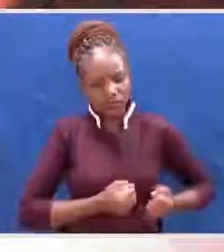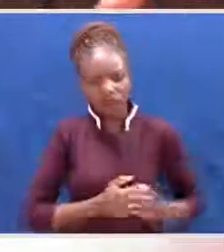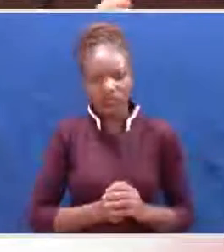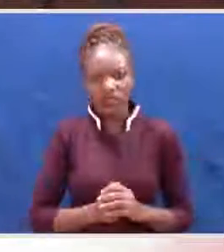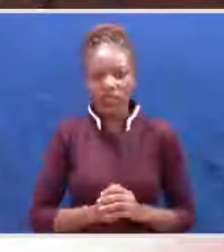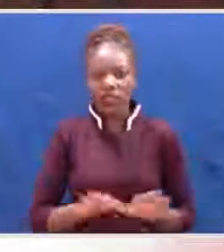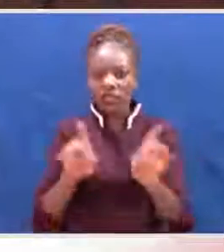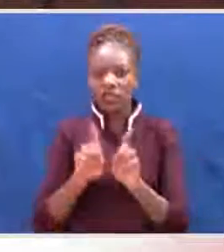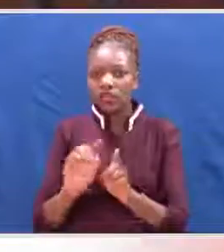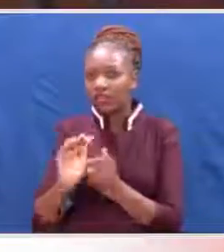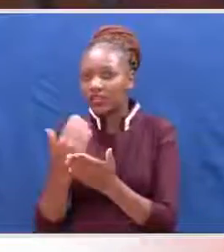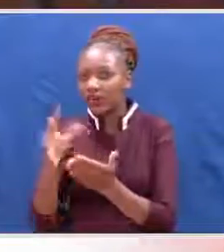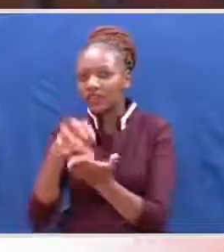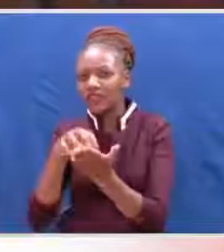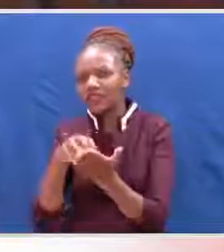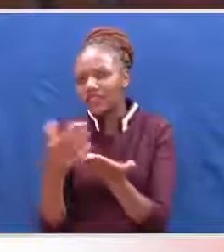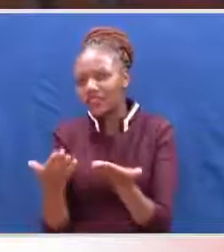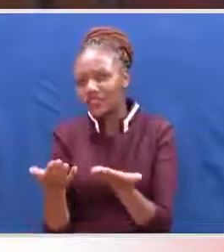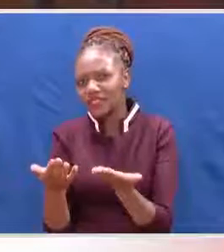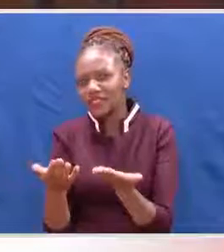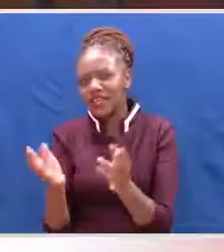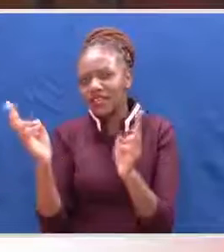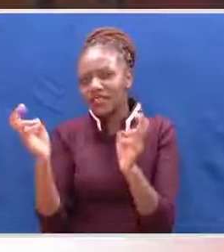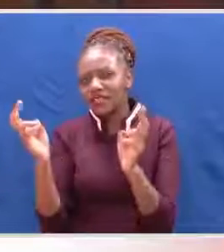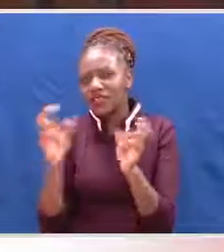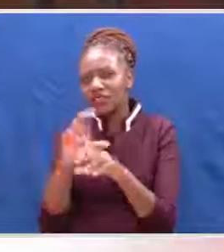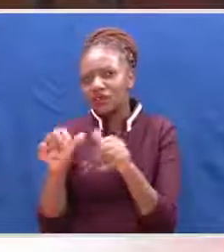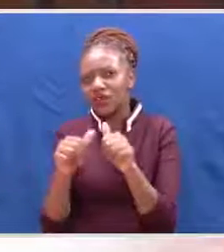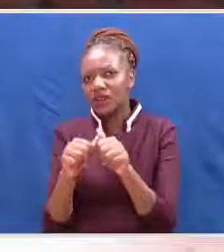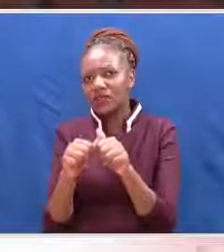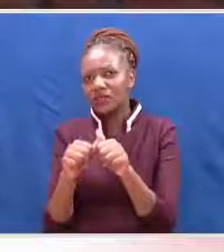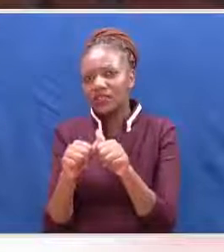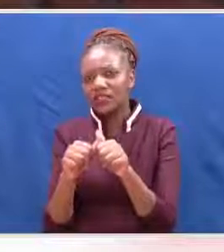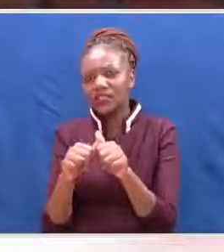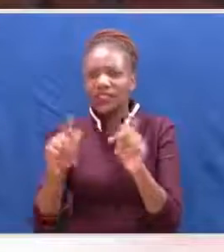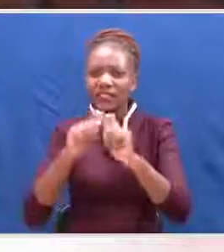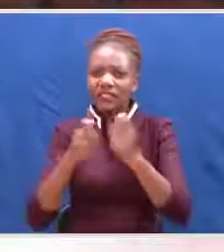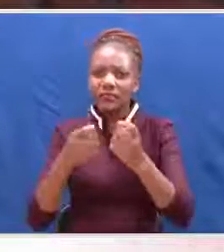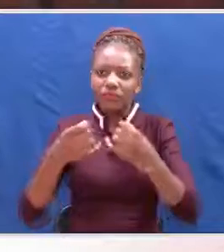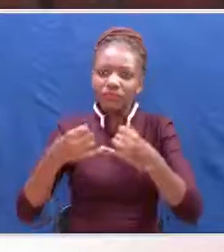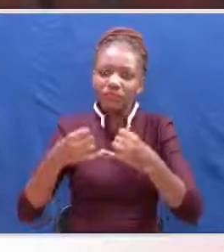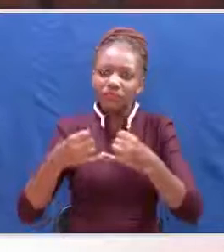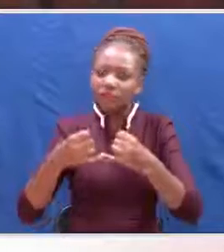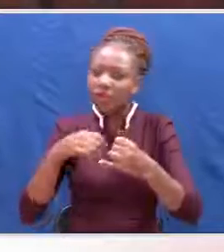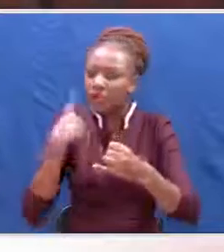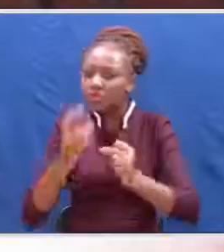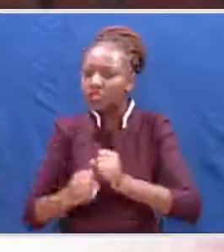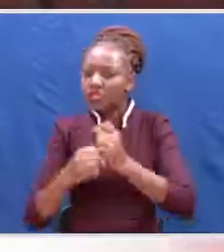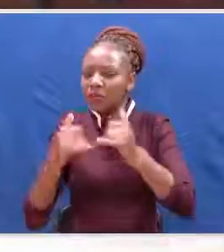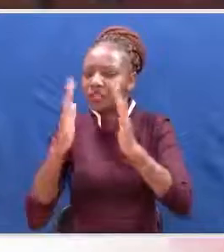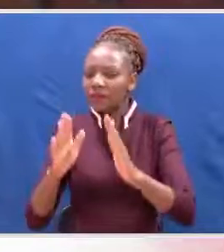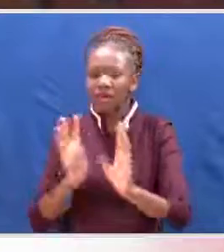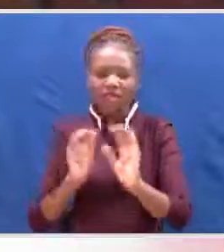In most of these cases, it's purely an issue of the clubs trying to be a little bit unfair, maybe